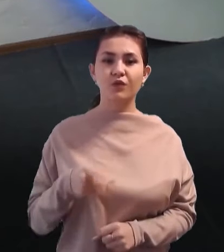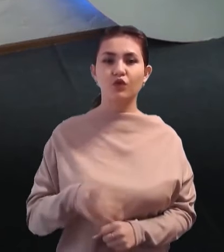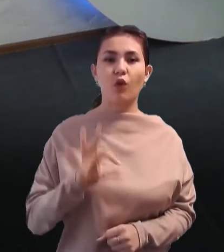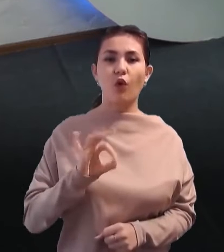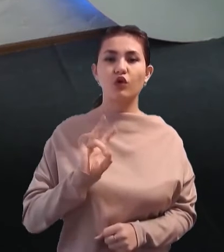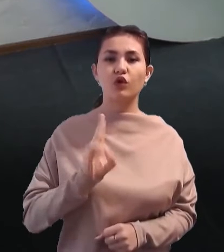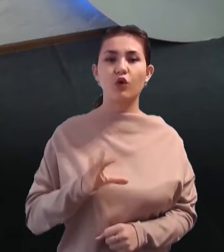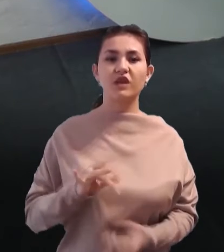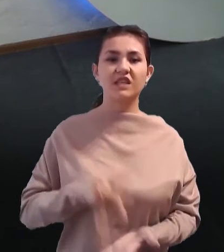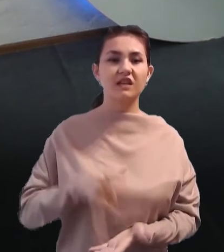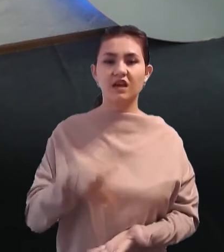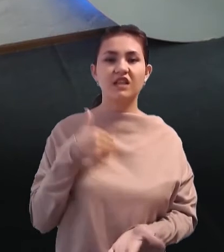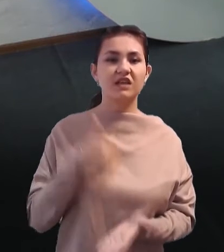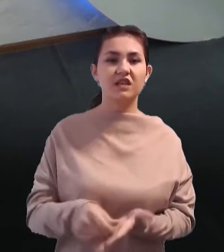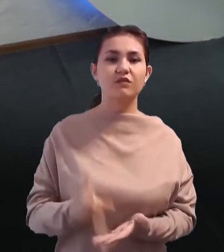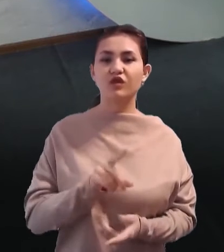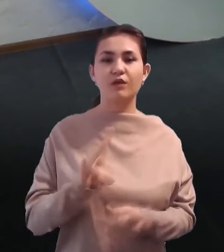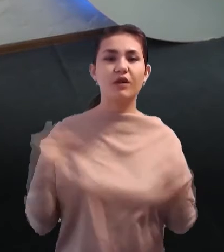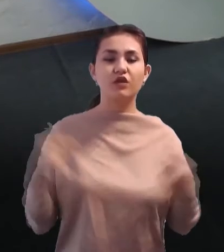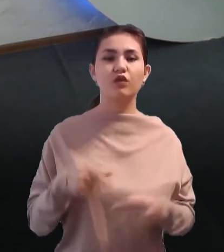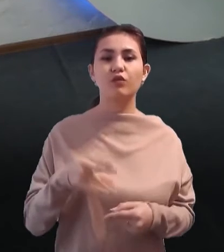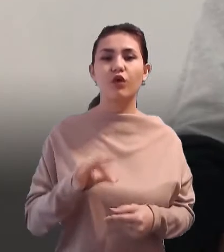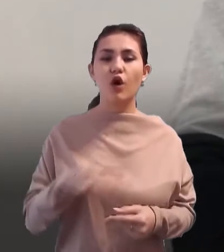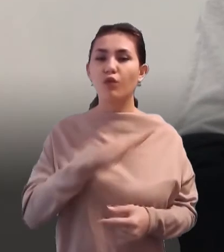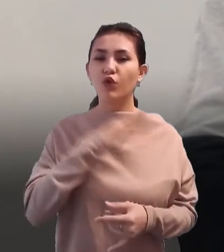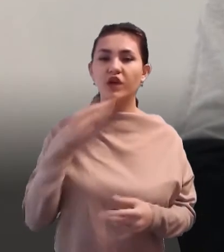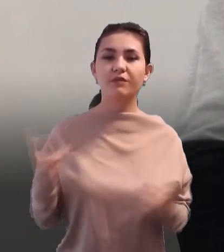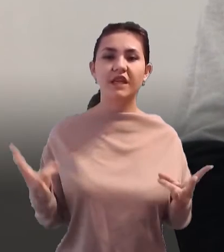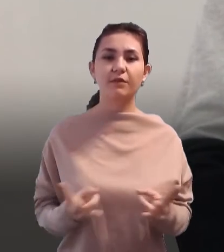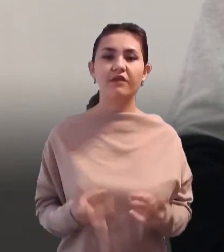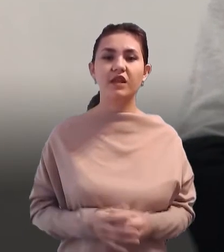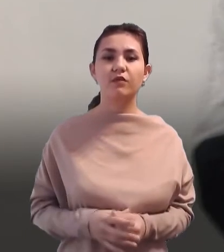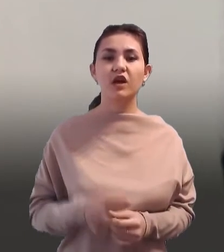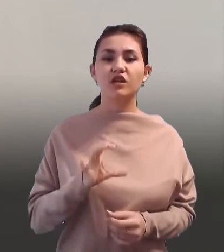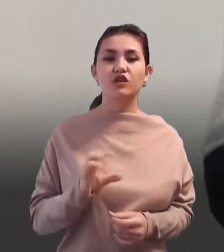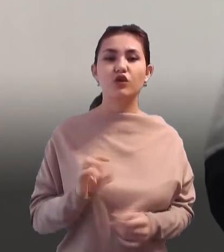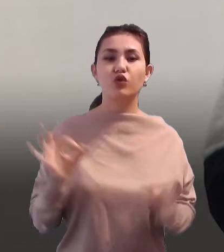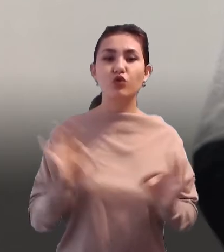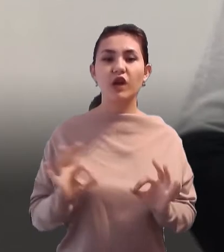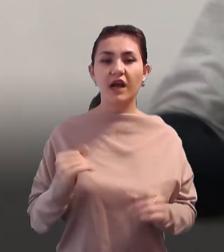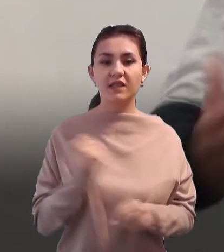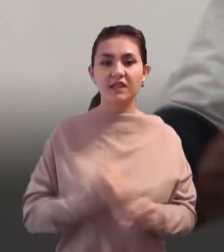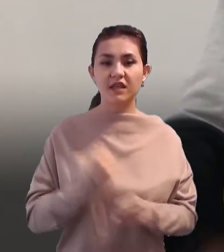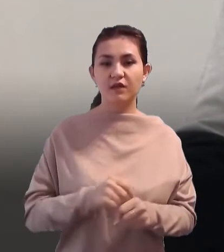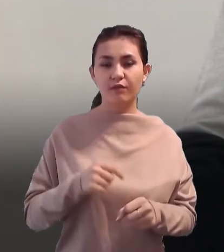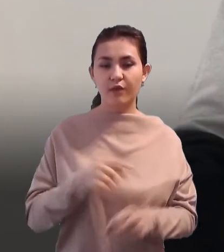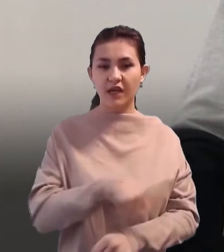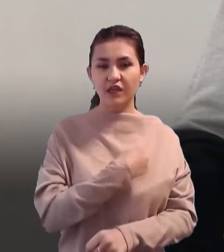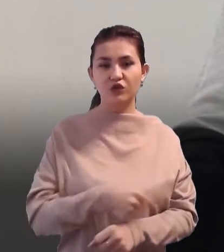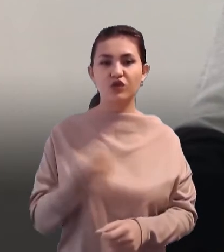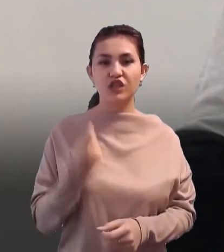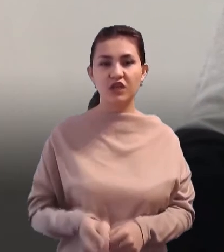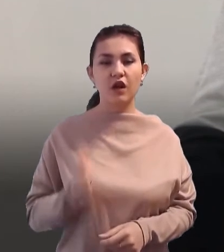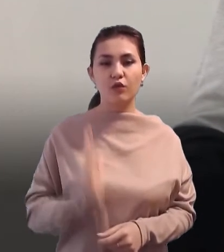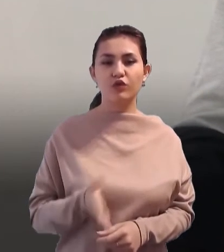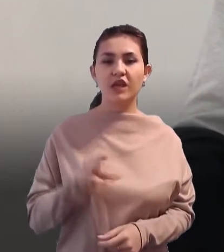вот они отказались от нее, потому что она не подходит по многим требованиям. С нуля делать больницу, конечно, дешевле будет, и она будет технологичнее. А